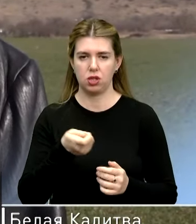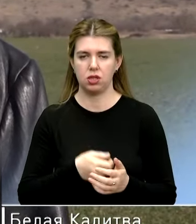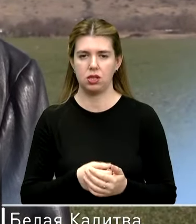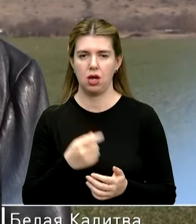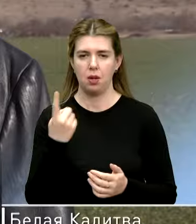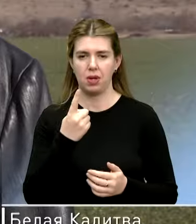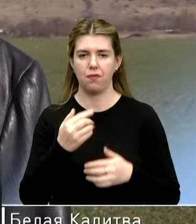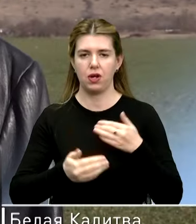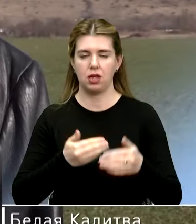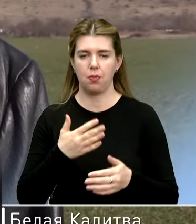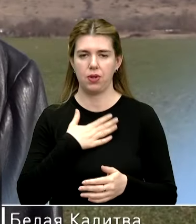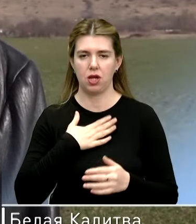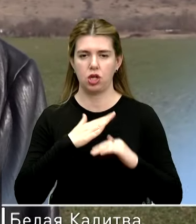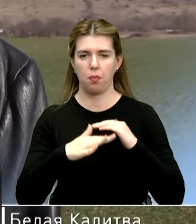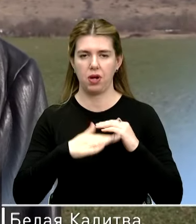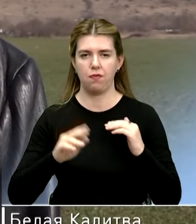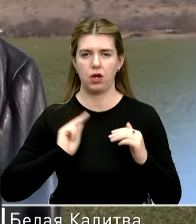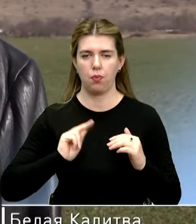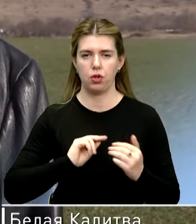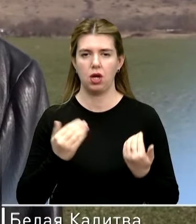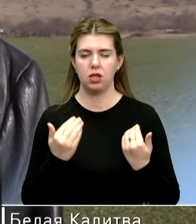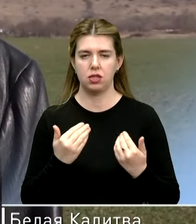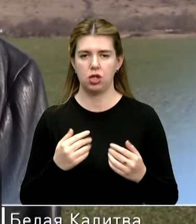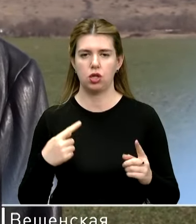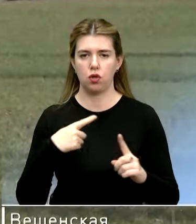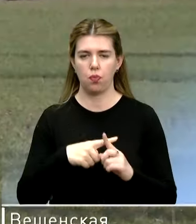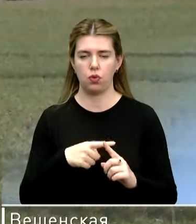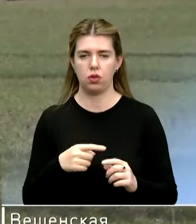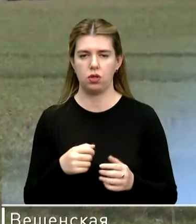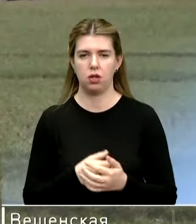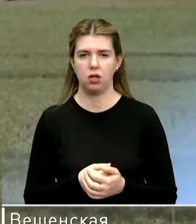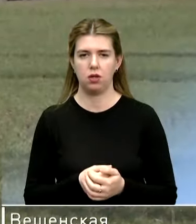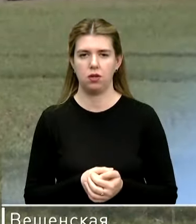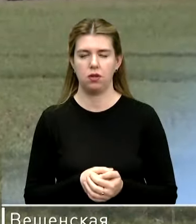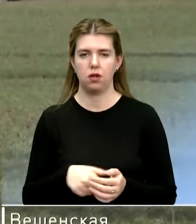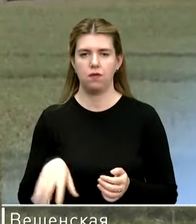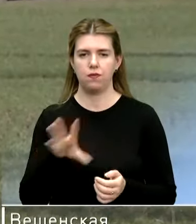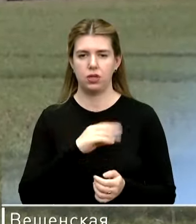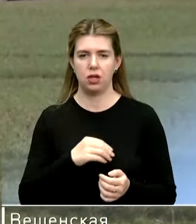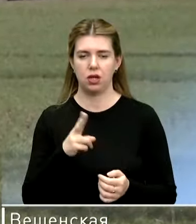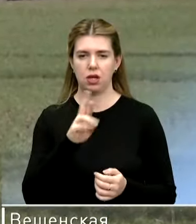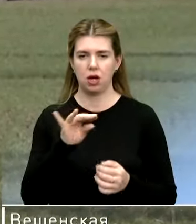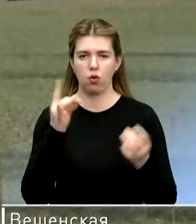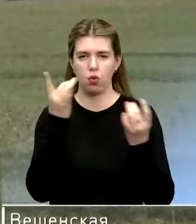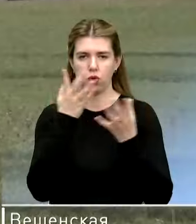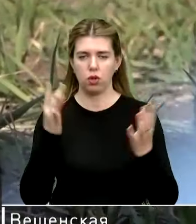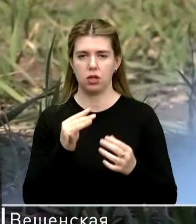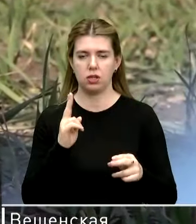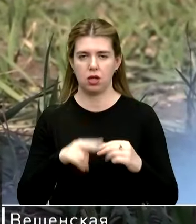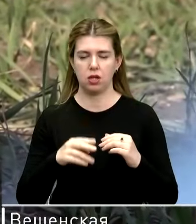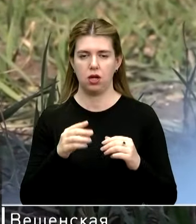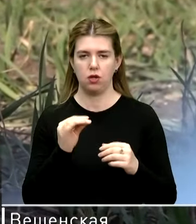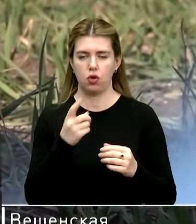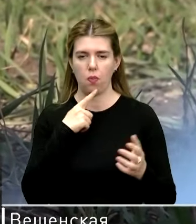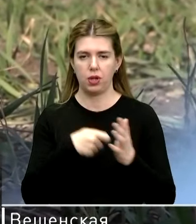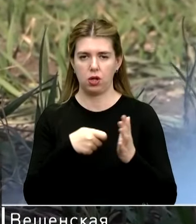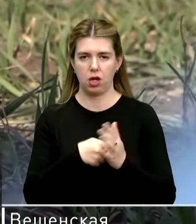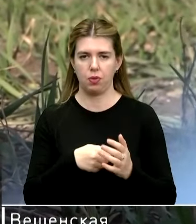это первый этап наших полевых работ. Сейчас параллельно баранируем, культивируем под сев ранних яровых культур и заканчиваем параллельно